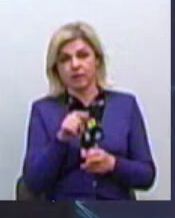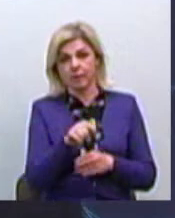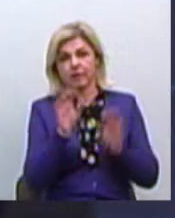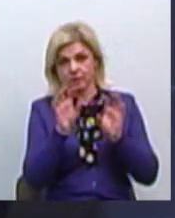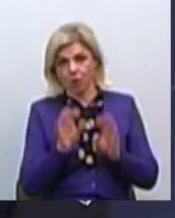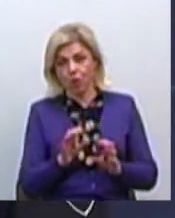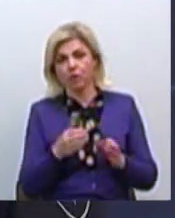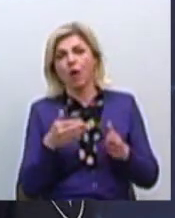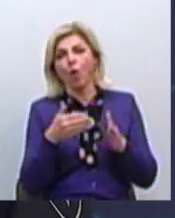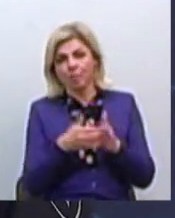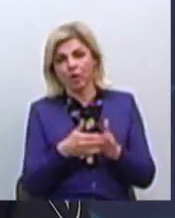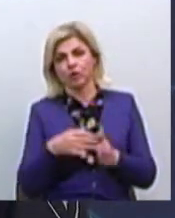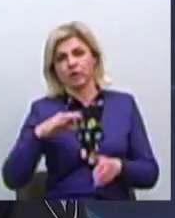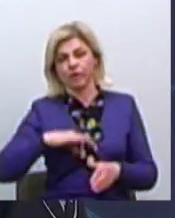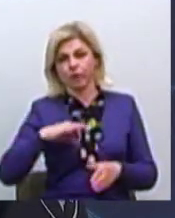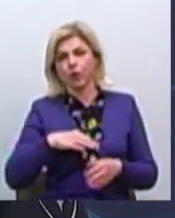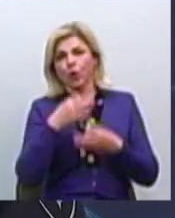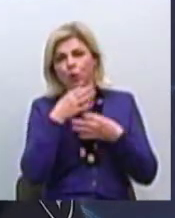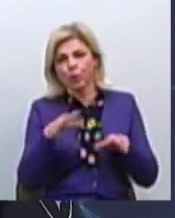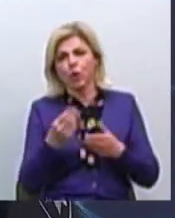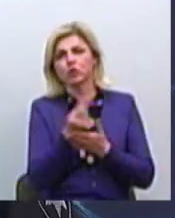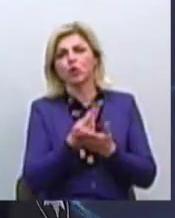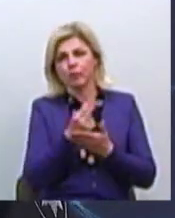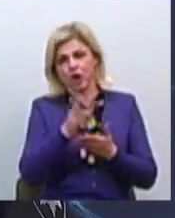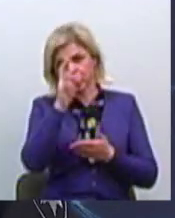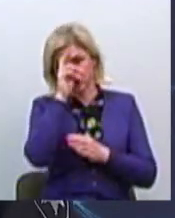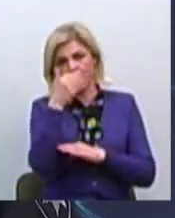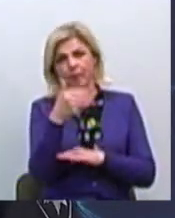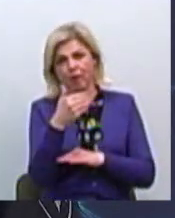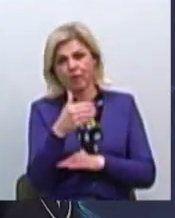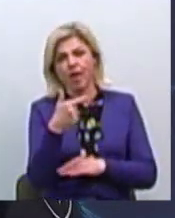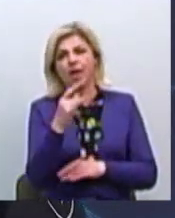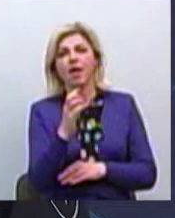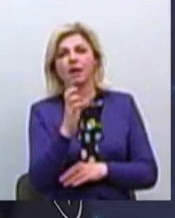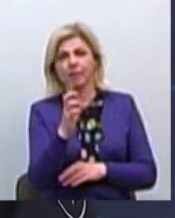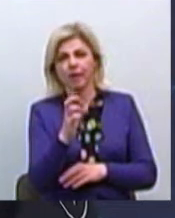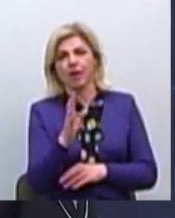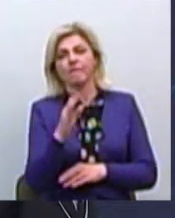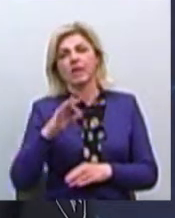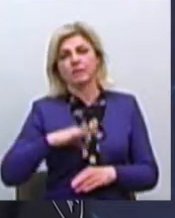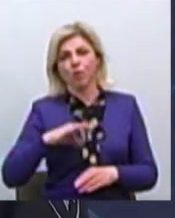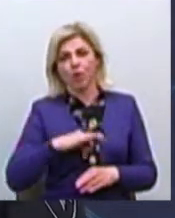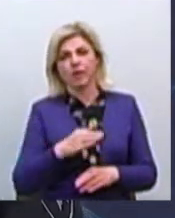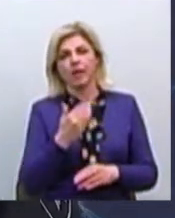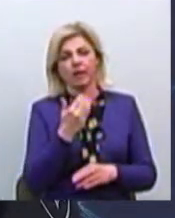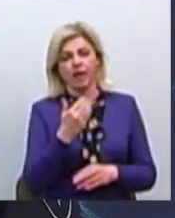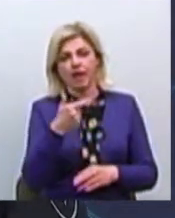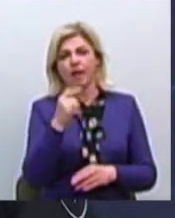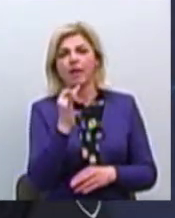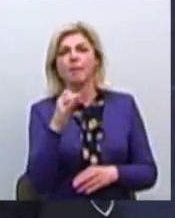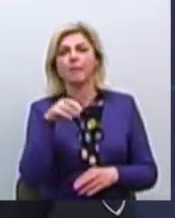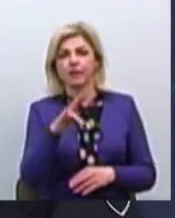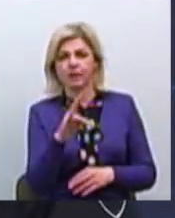обмежується використання будь-яких зображень державних прапорів, гербів, використання гімнів